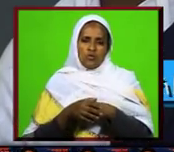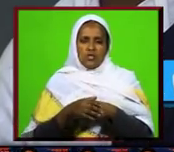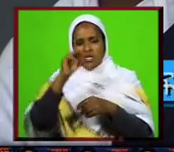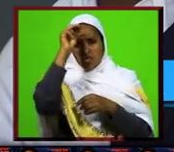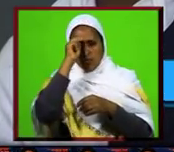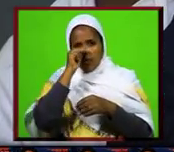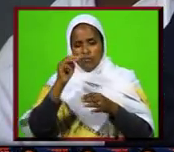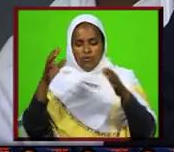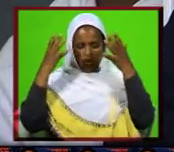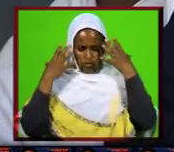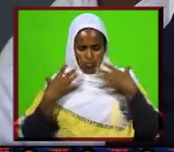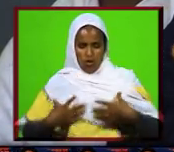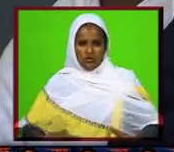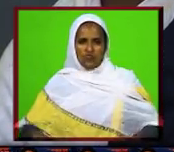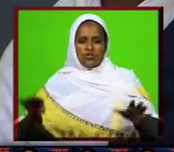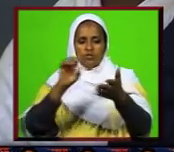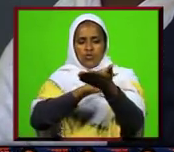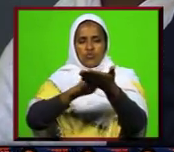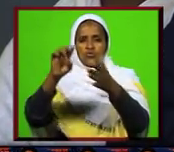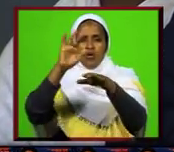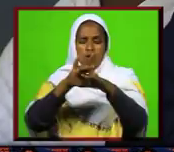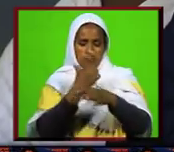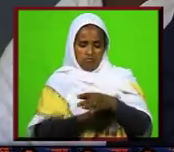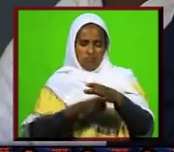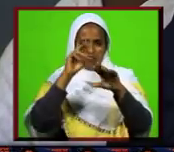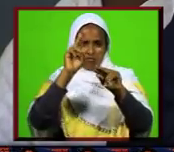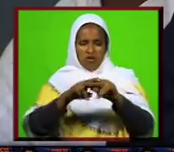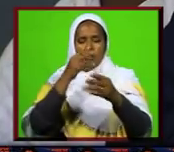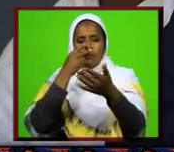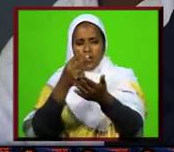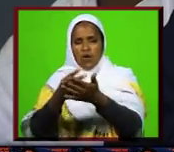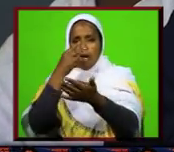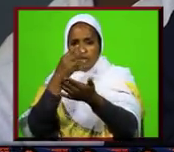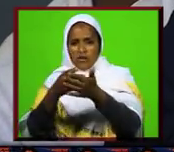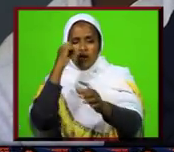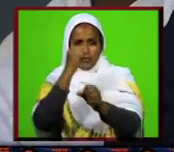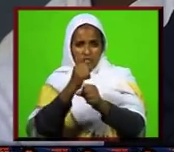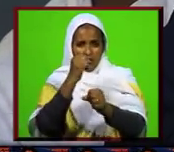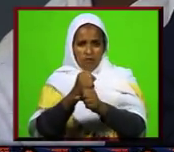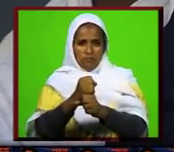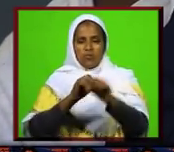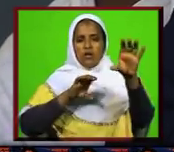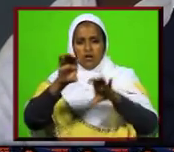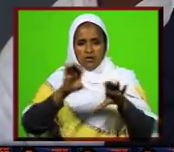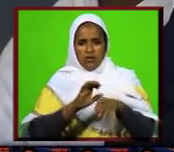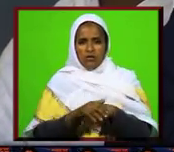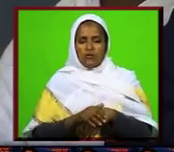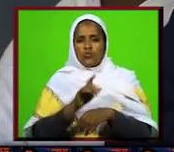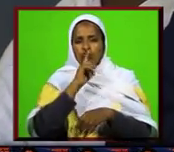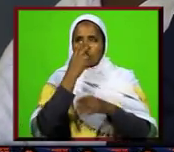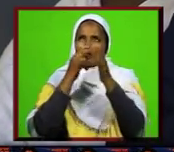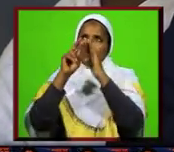ጥበብ የተጎናጸፉትን በቅዱሳን ላይ አድሮ መልካም መልካም ስራውን ይሰራል ብሎ ነቢዩ